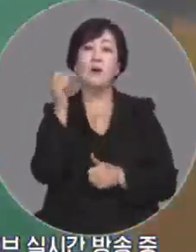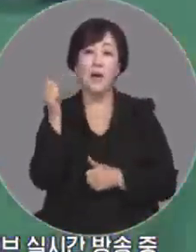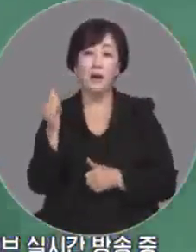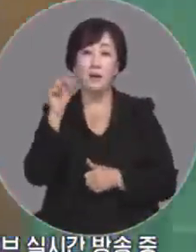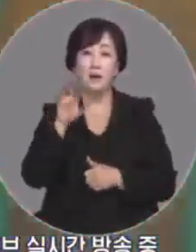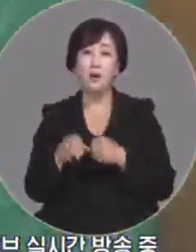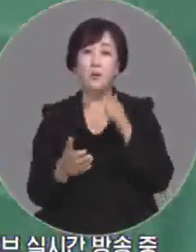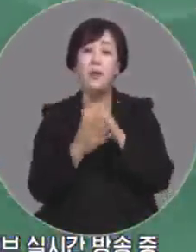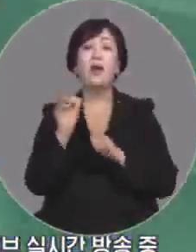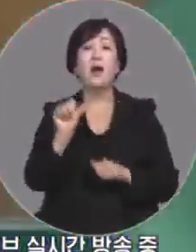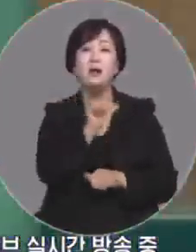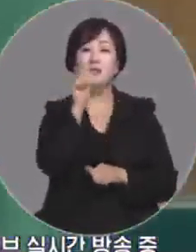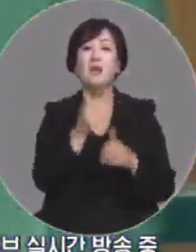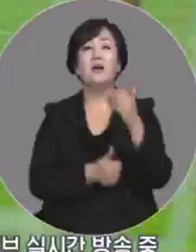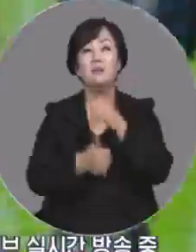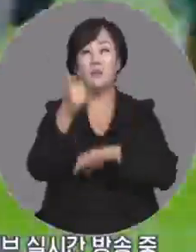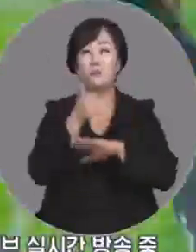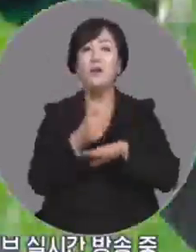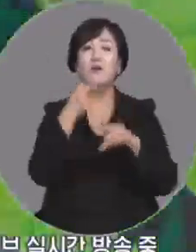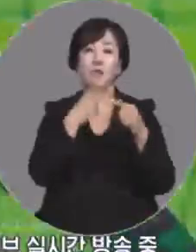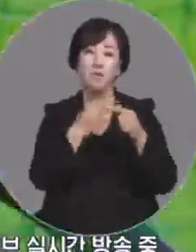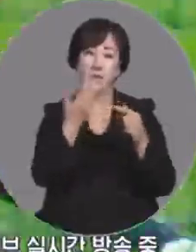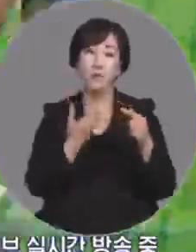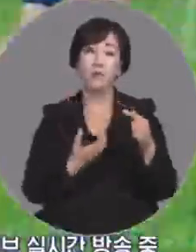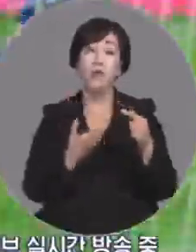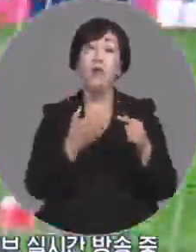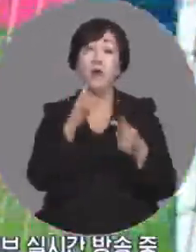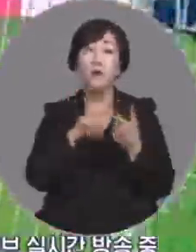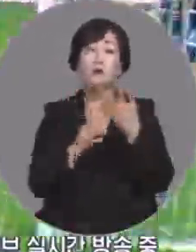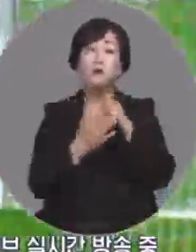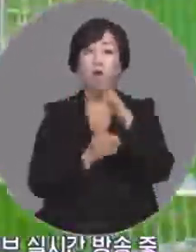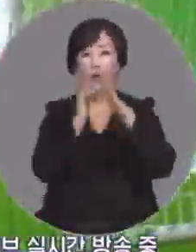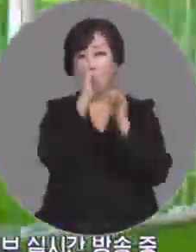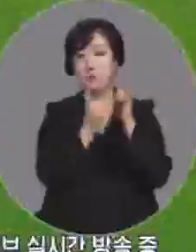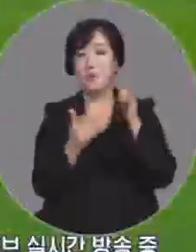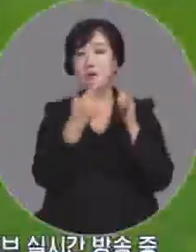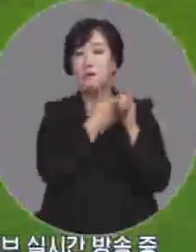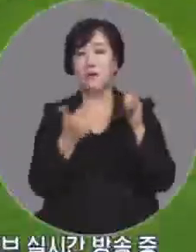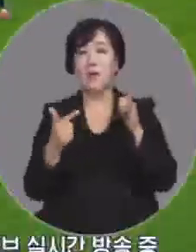우승, 아시아 챔피언스 리그 2연패 등 역사적인 트래블